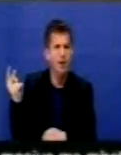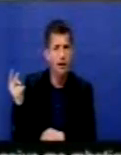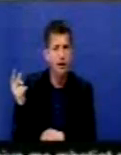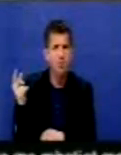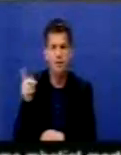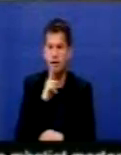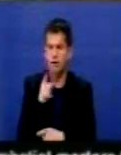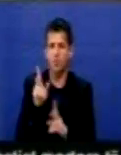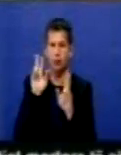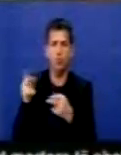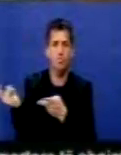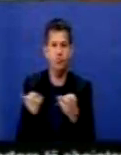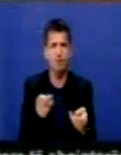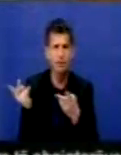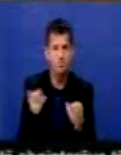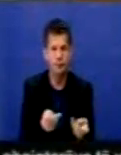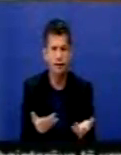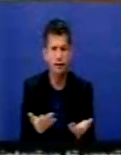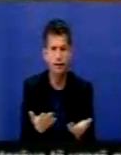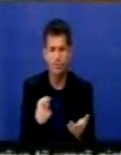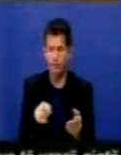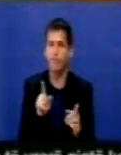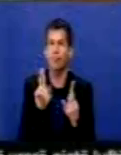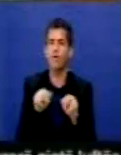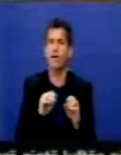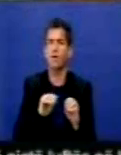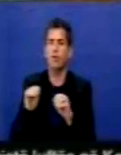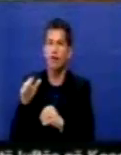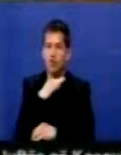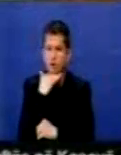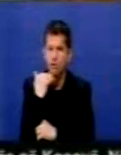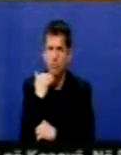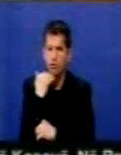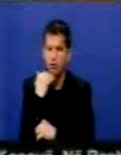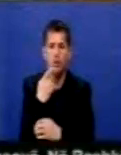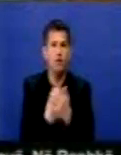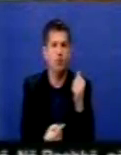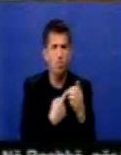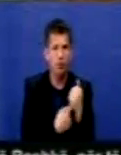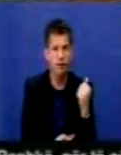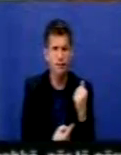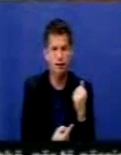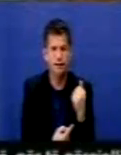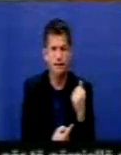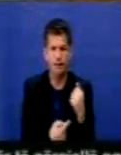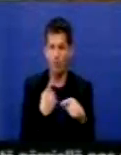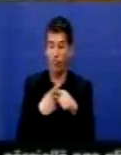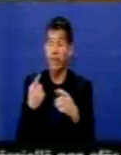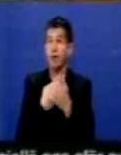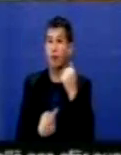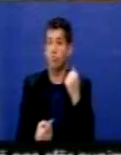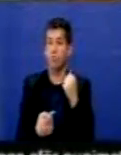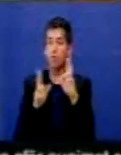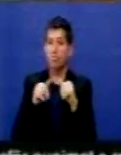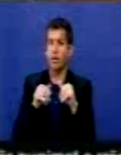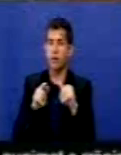cila do ta furnizonte me lëndën e parë. Kështu mund të shtyhen shumë njësi në falimentimin e tyre dhe në procedurën e falimentimit do